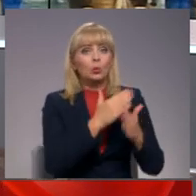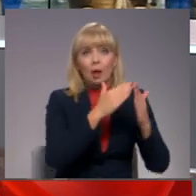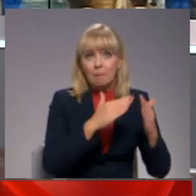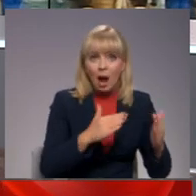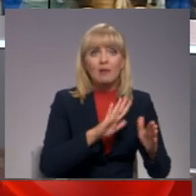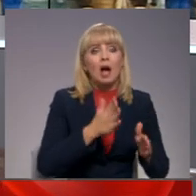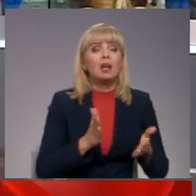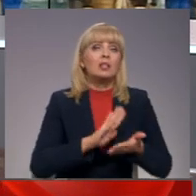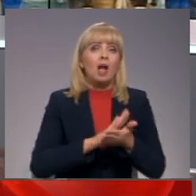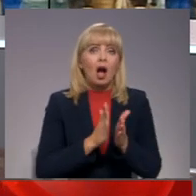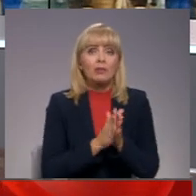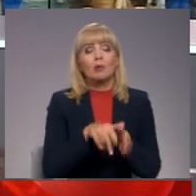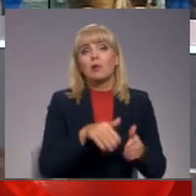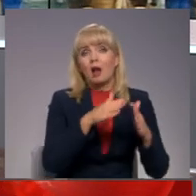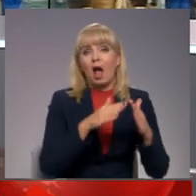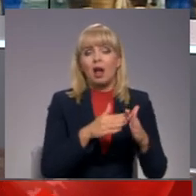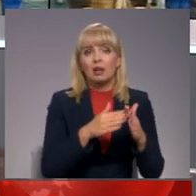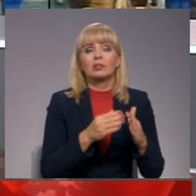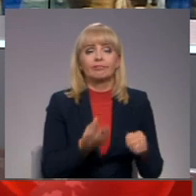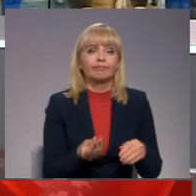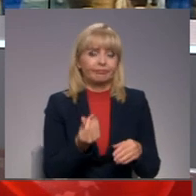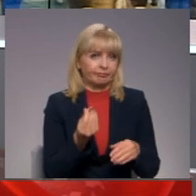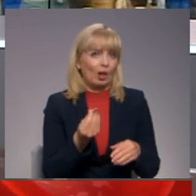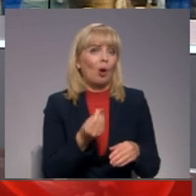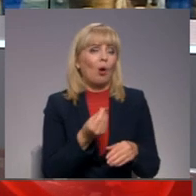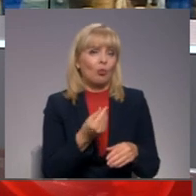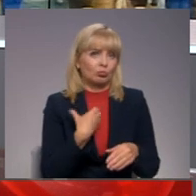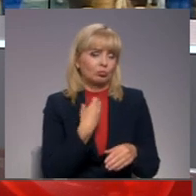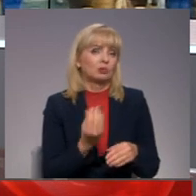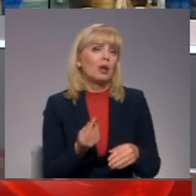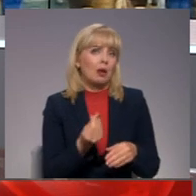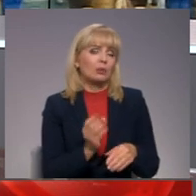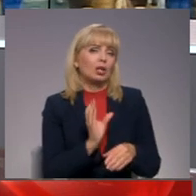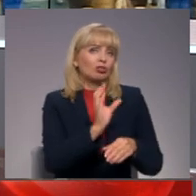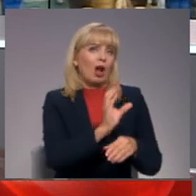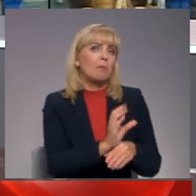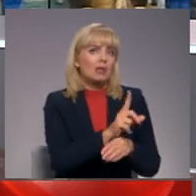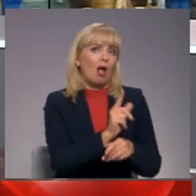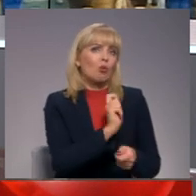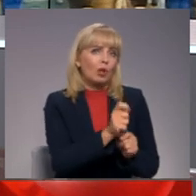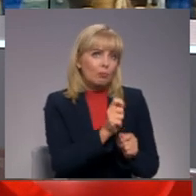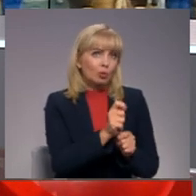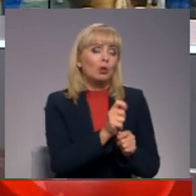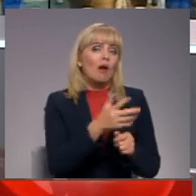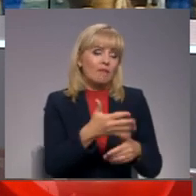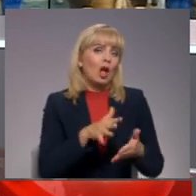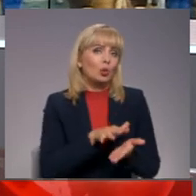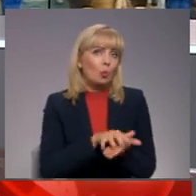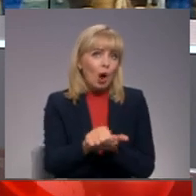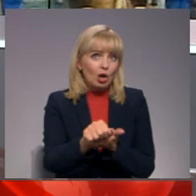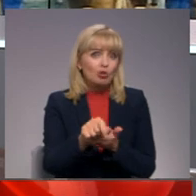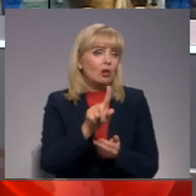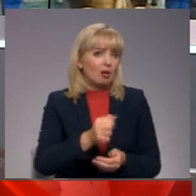nu par ēkas kapitālo remontu vai nojaukšanu. Visgrūtākajā situācijā nonākuši pensionāri, kuri ar savu pensiju nevar